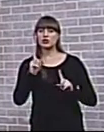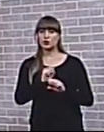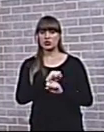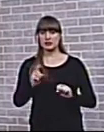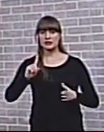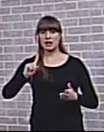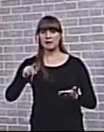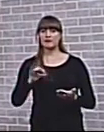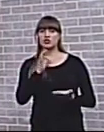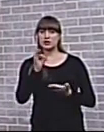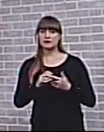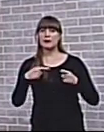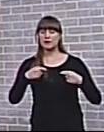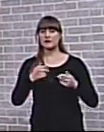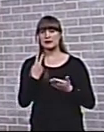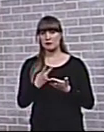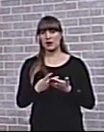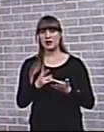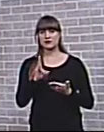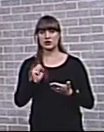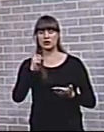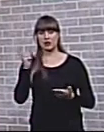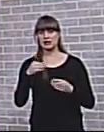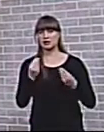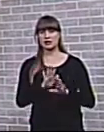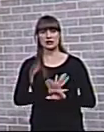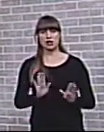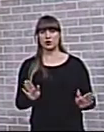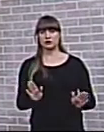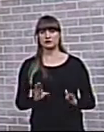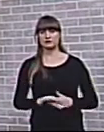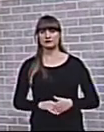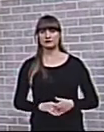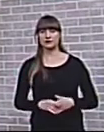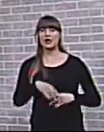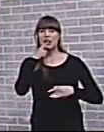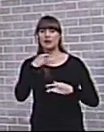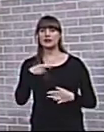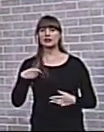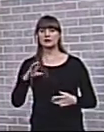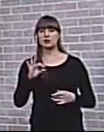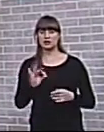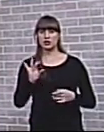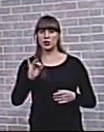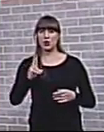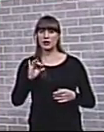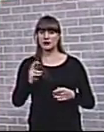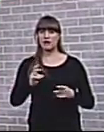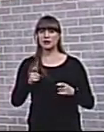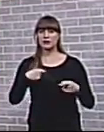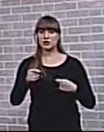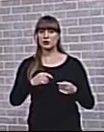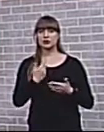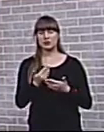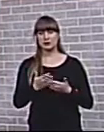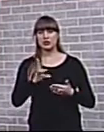ответственности, поскольку продавец показаний на хозяина не дает. Говорили депутаты и о контрафактных продуктах,